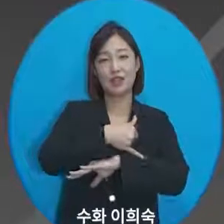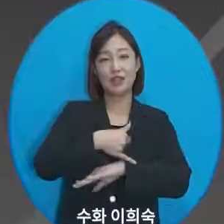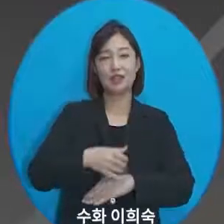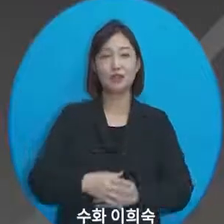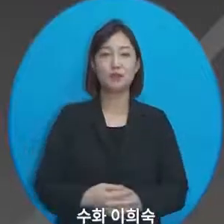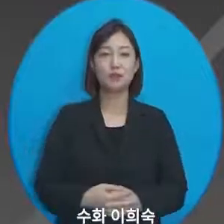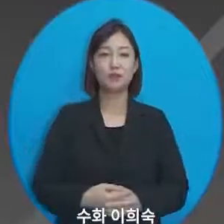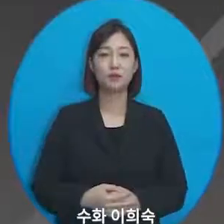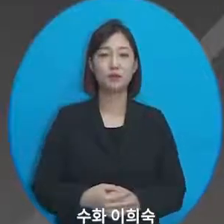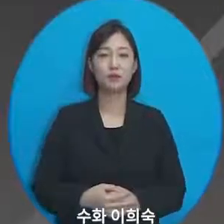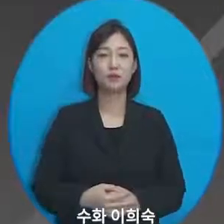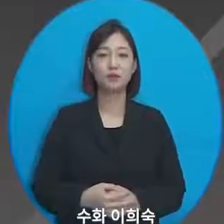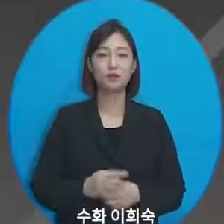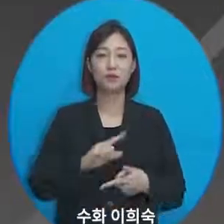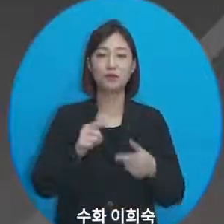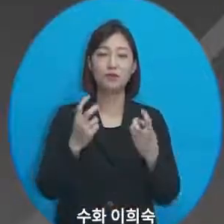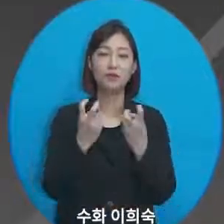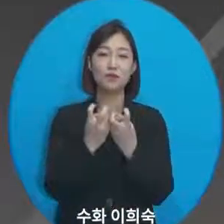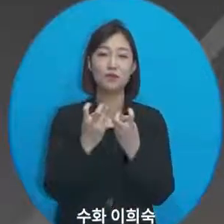수가 있습니다.